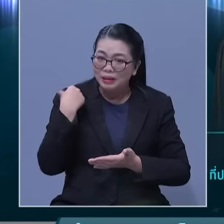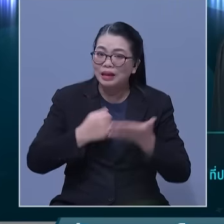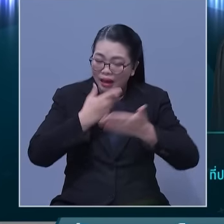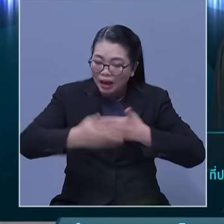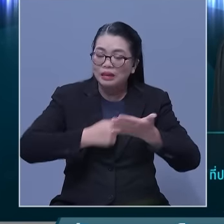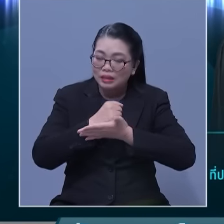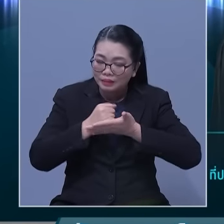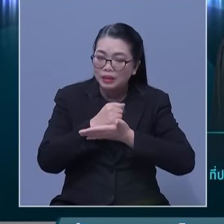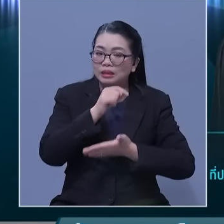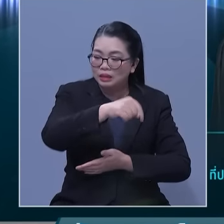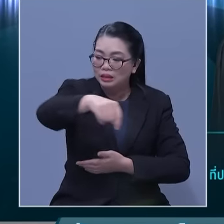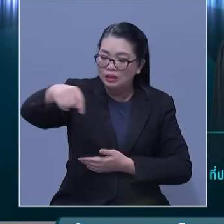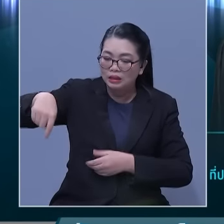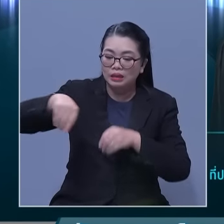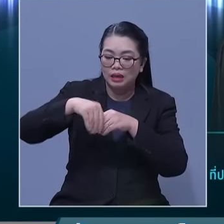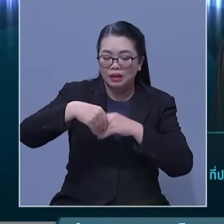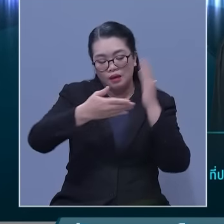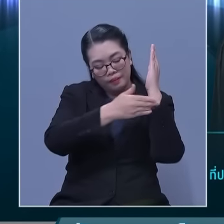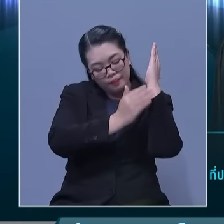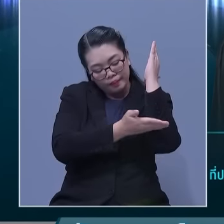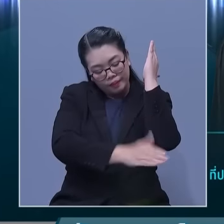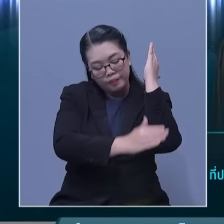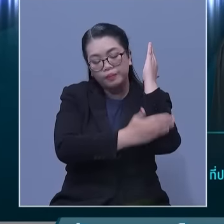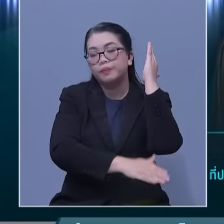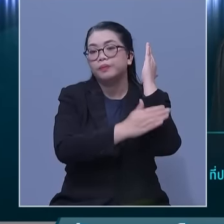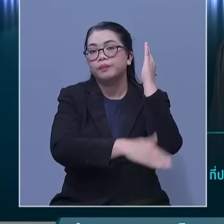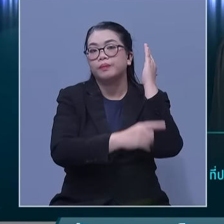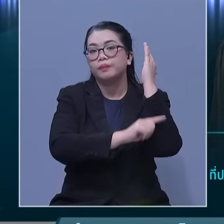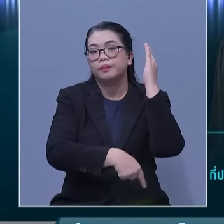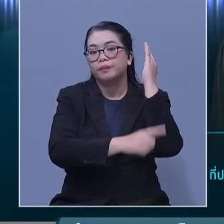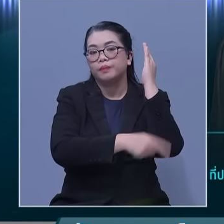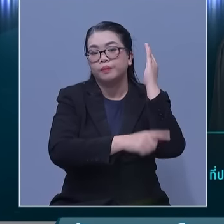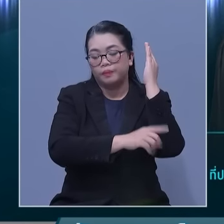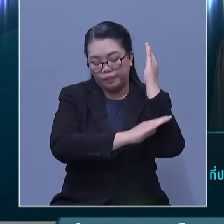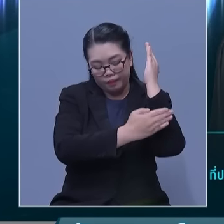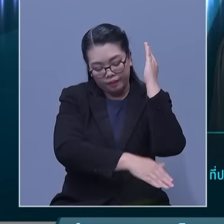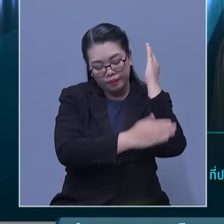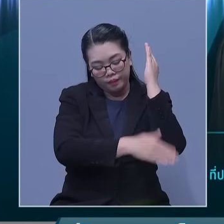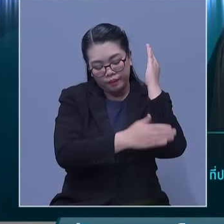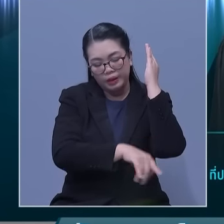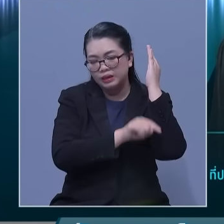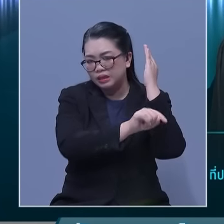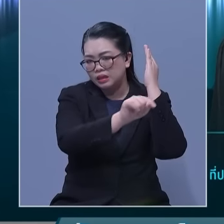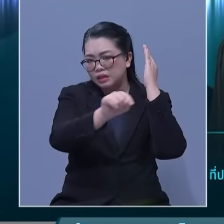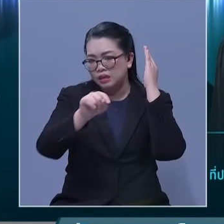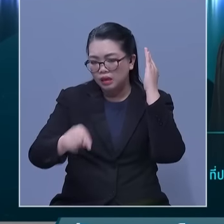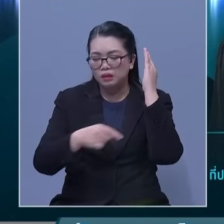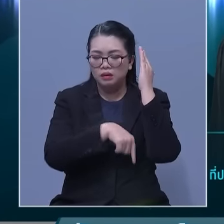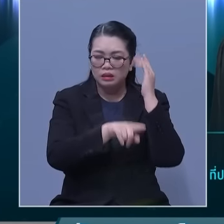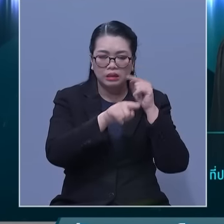ค่ะครับที่บริเวณชายแดนด้านตะวันตกเอางี้ก็แล้วกันนะครับในประเทศไทยเพราะฉะนั้นไอ้ร่อง